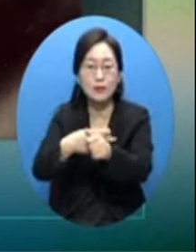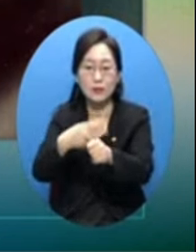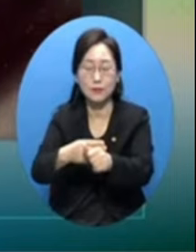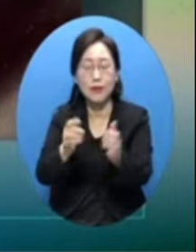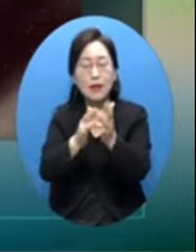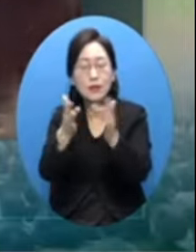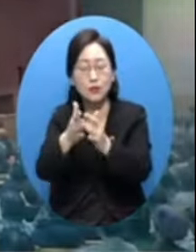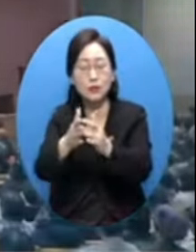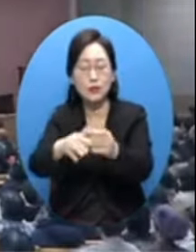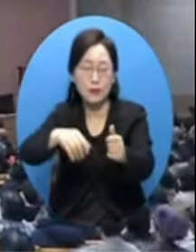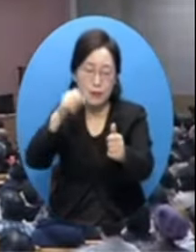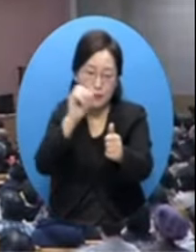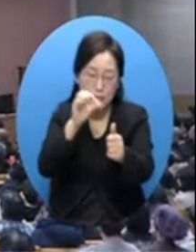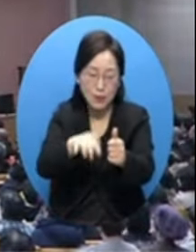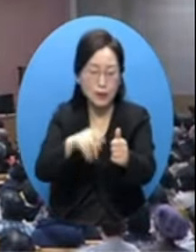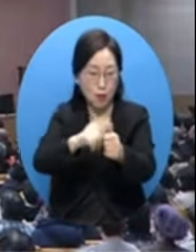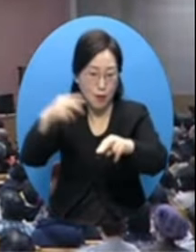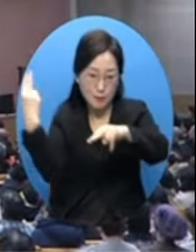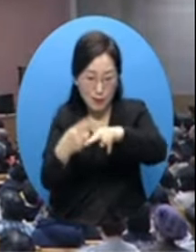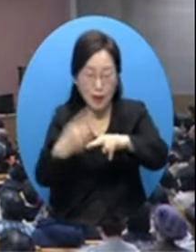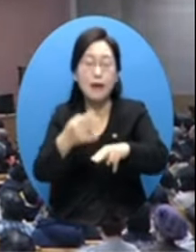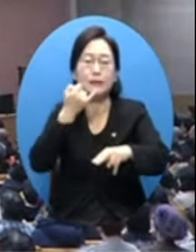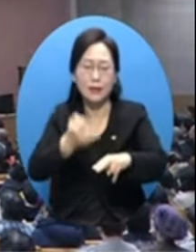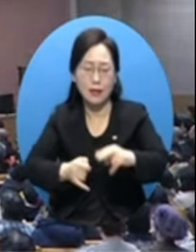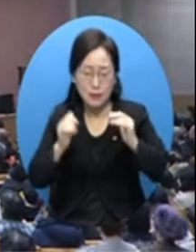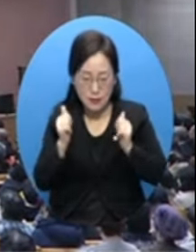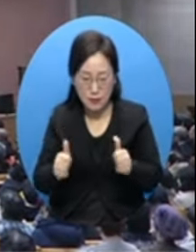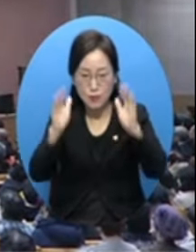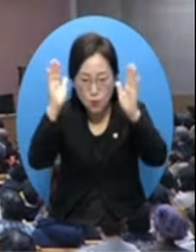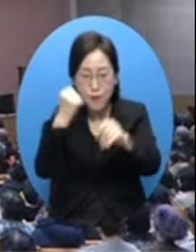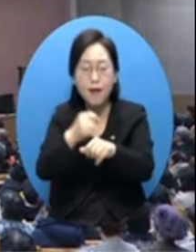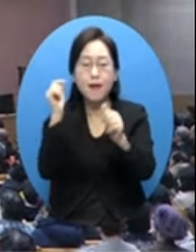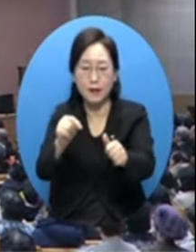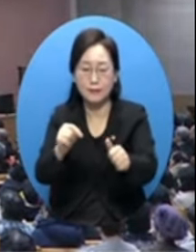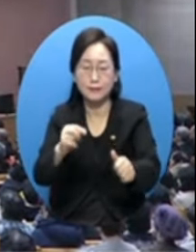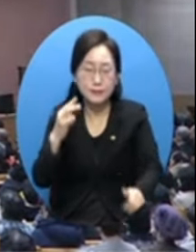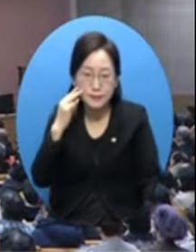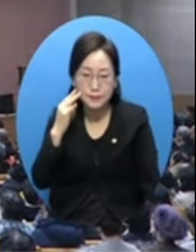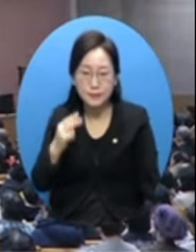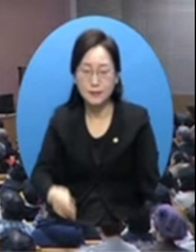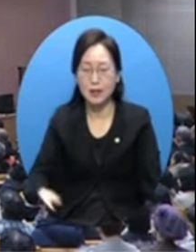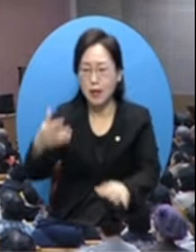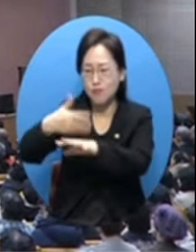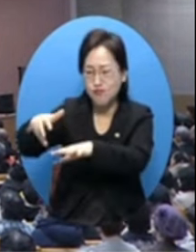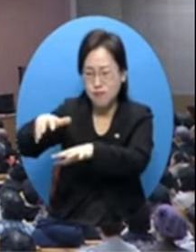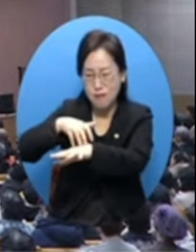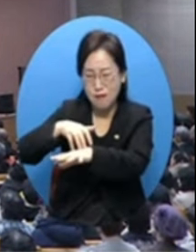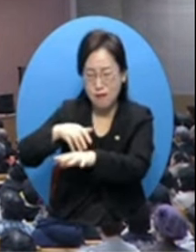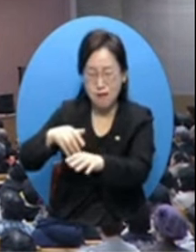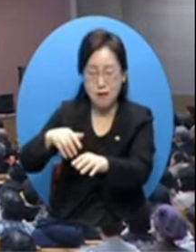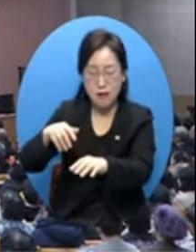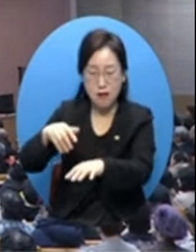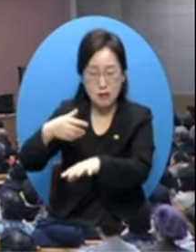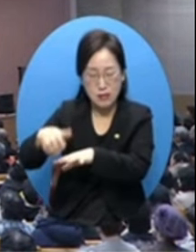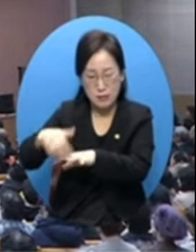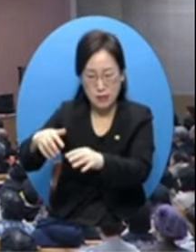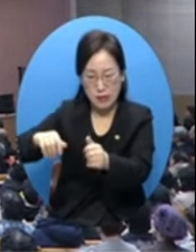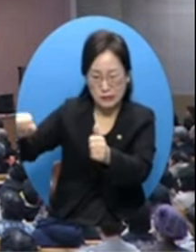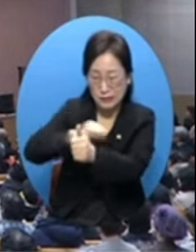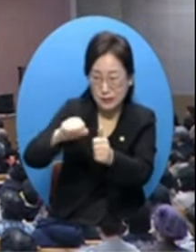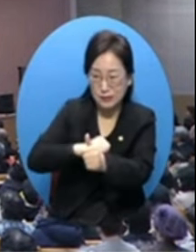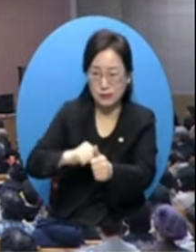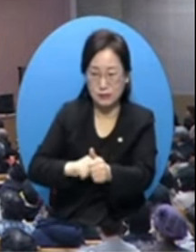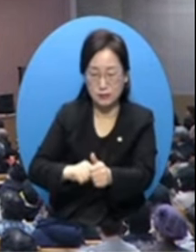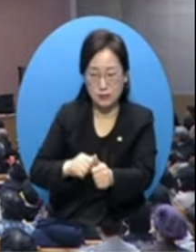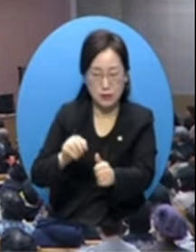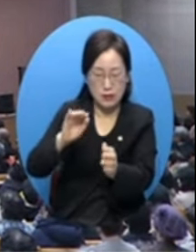때리면 을지라도 열심히 공부해라 그래서 그서 불량배들에게 많이 맡기도 하고 공부할 때마다 너 공부해서